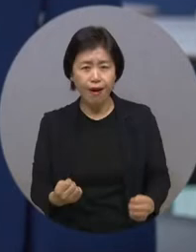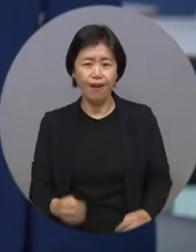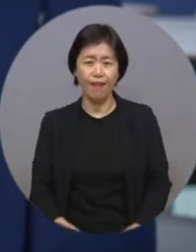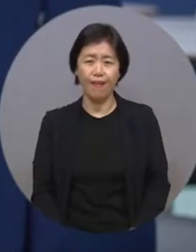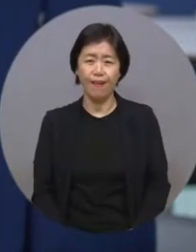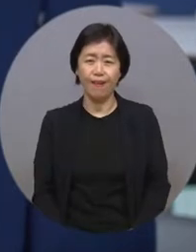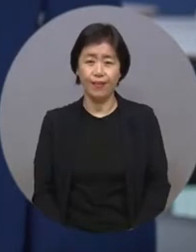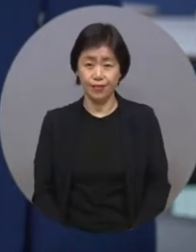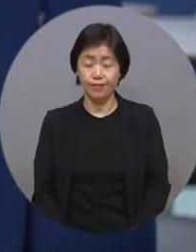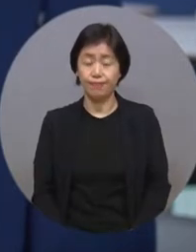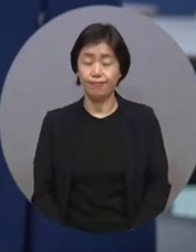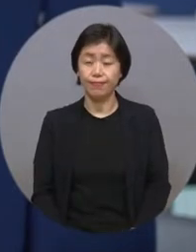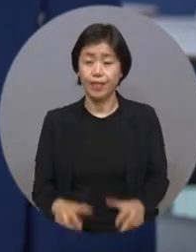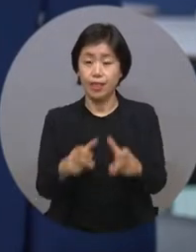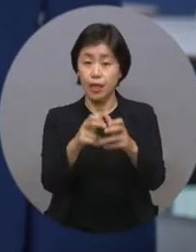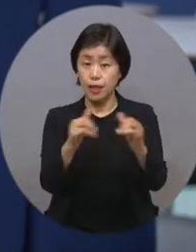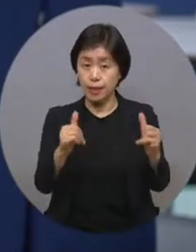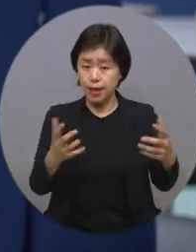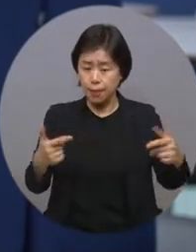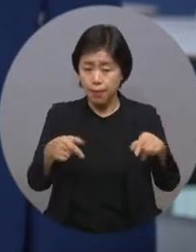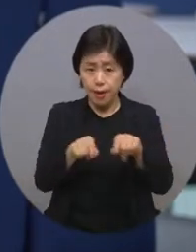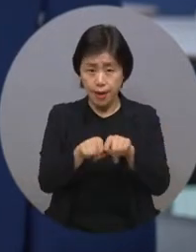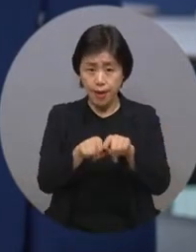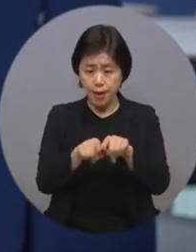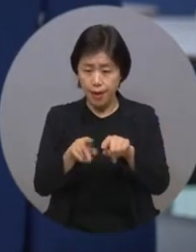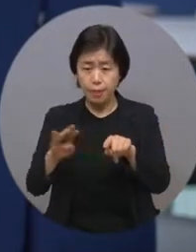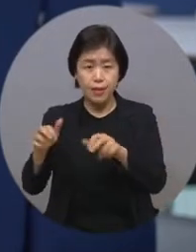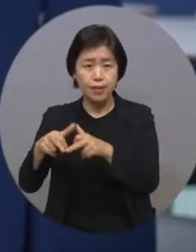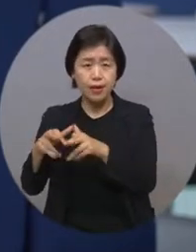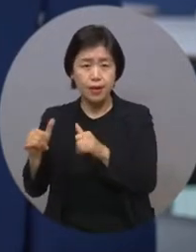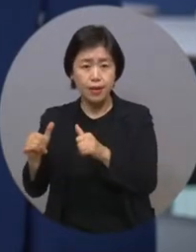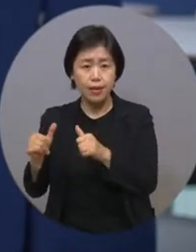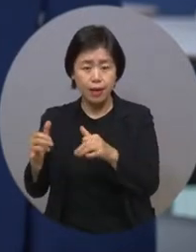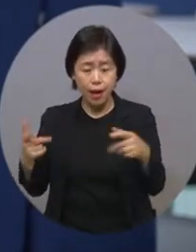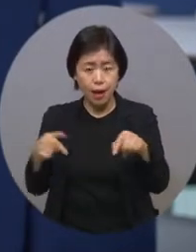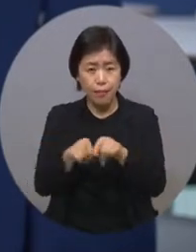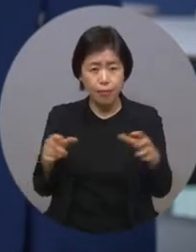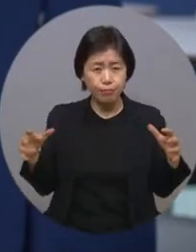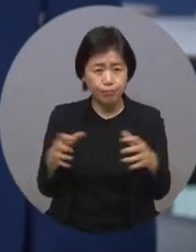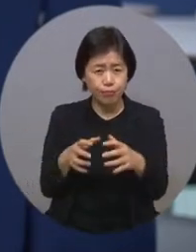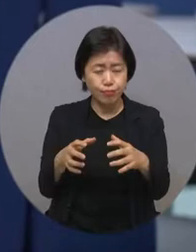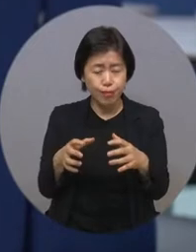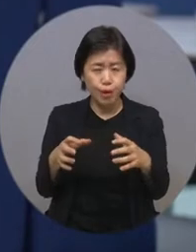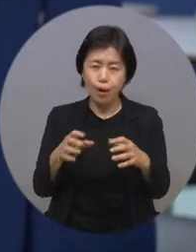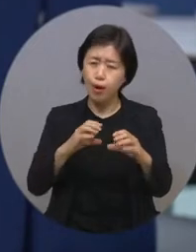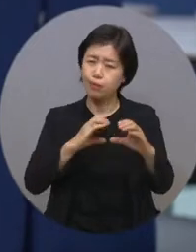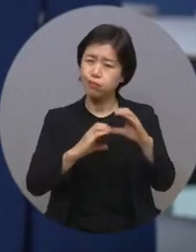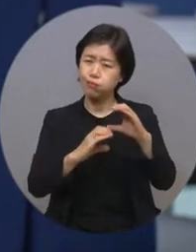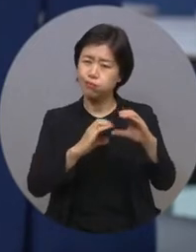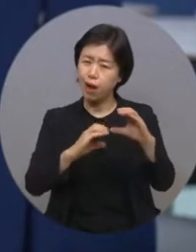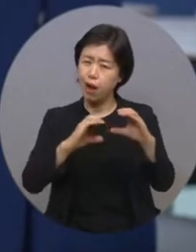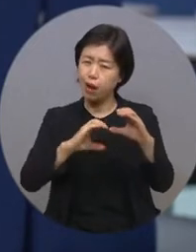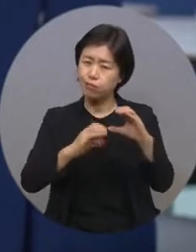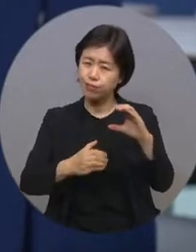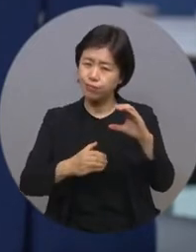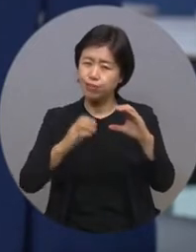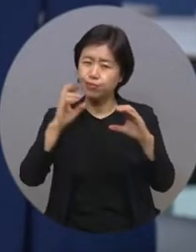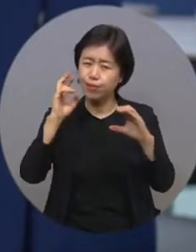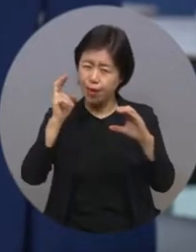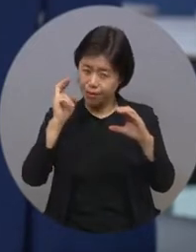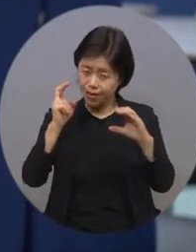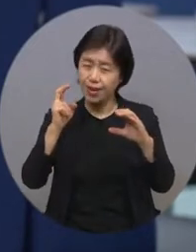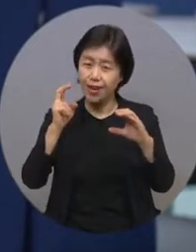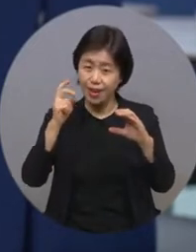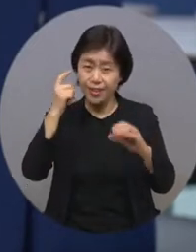그런데 아무래도 이제 장애인분들과 비장애인분들이 소통하는데 조금 어려움들이 있을 거라는 편견이 있을 수 있잖아요. 그렇죠. 네.